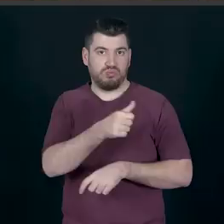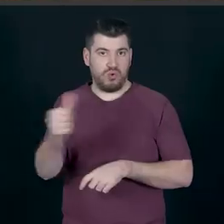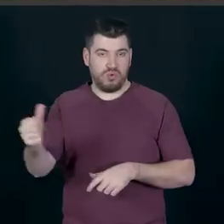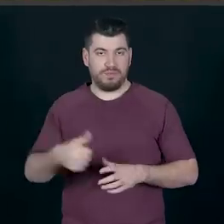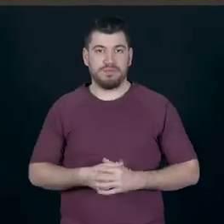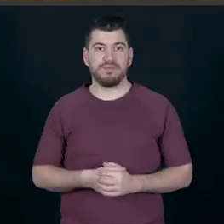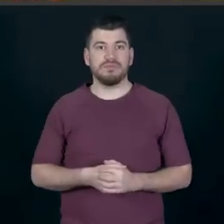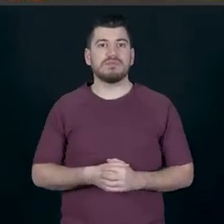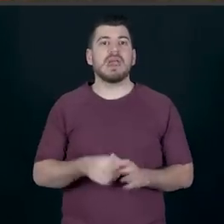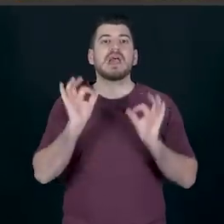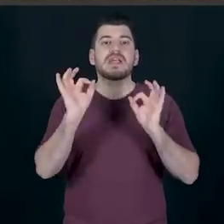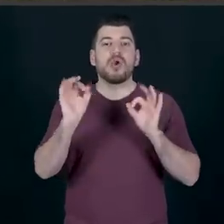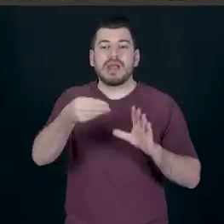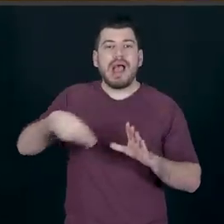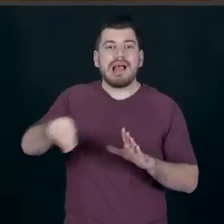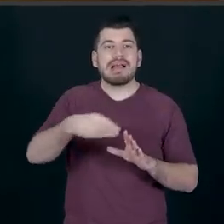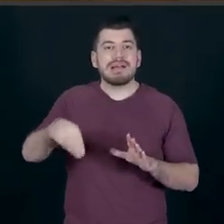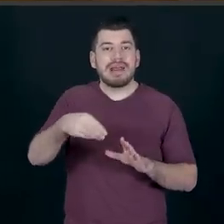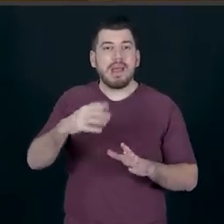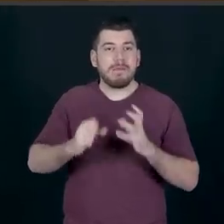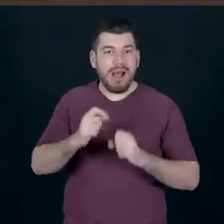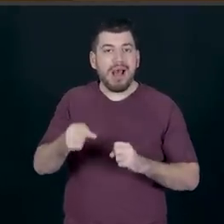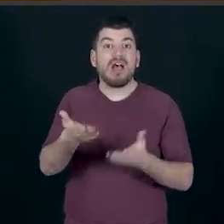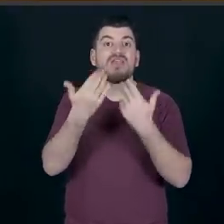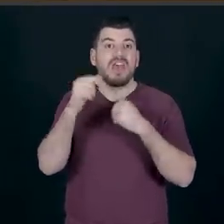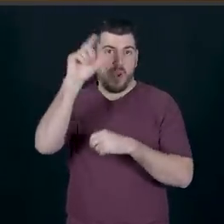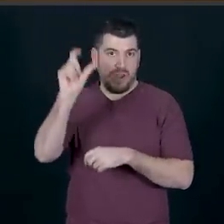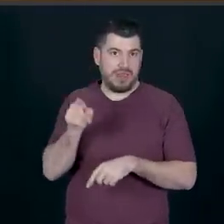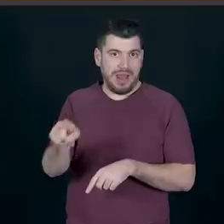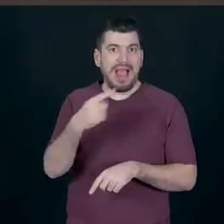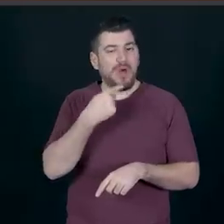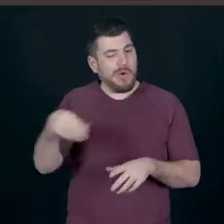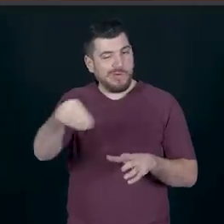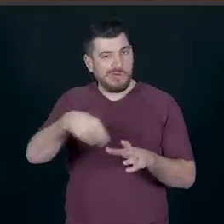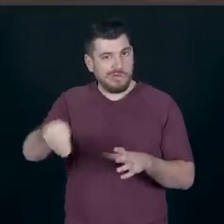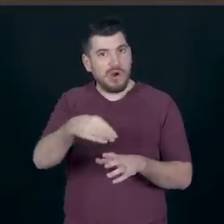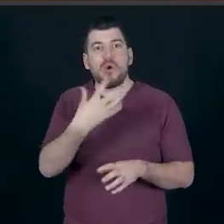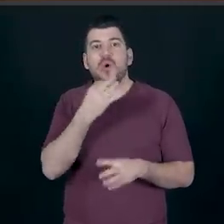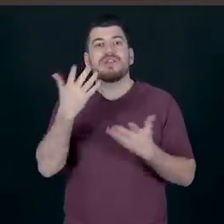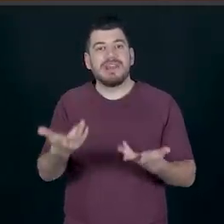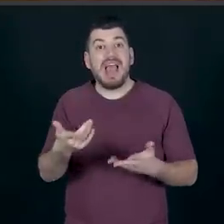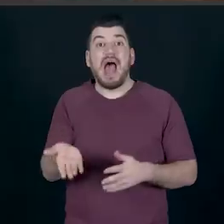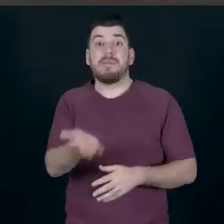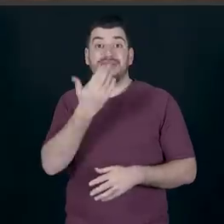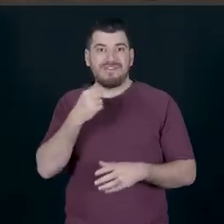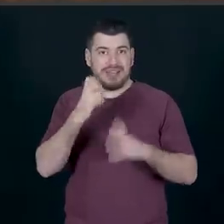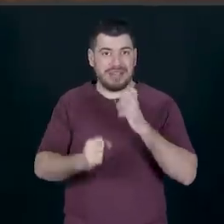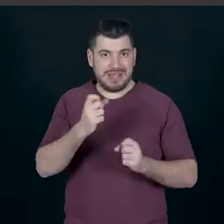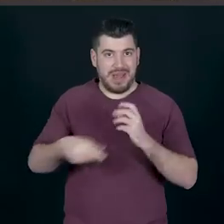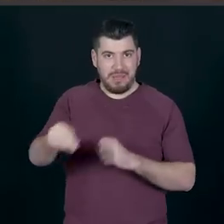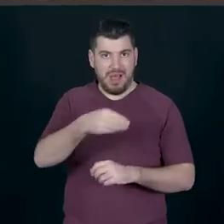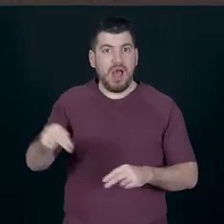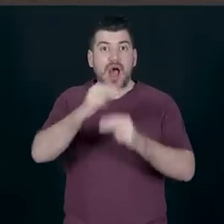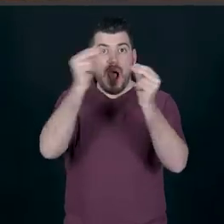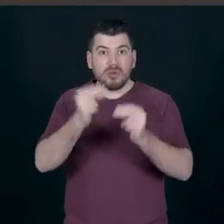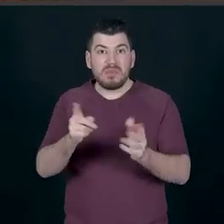Κανονικά δεν βάζουν καθόλου κρέμα γάλακτος οι Ιταλοί. Εγώ βάζω πολύ λίγο για να κρατήσει παραπάνω καρμπονάρα. Γιατί αλλιώς, άμα την κάνει την καρμπονάρα,